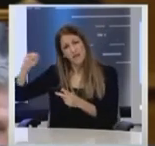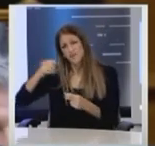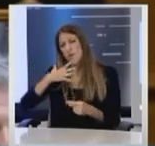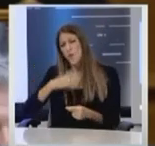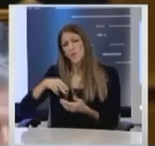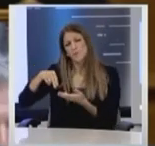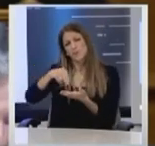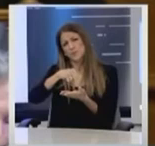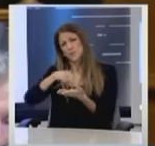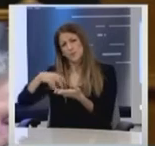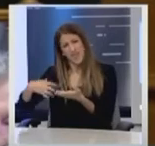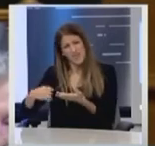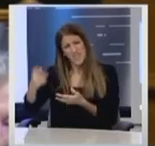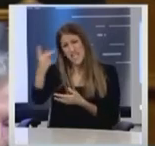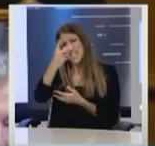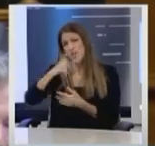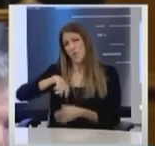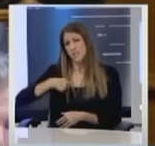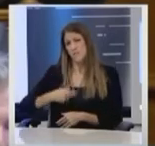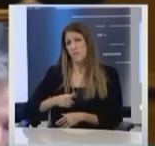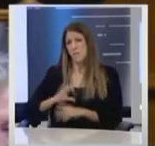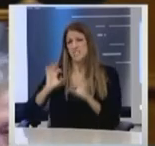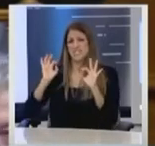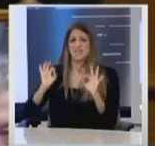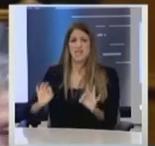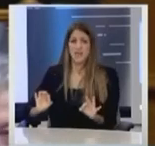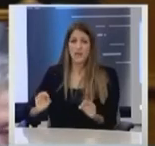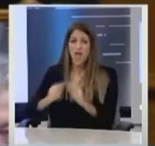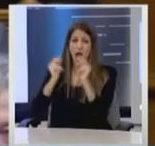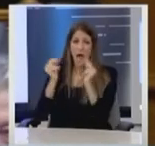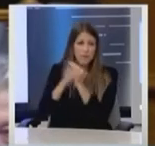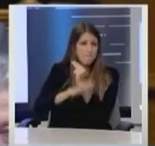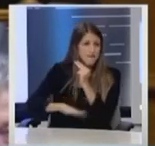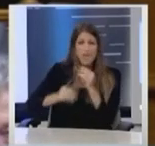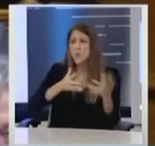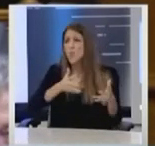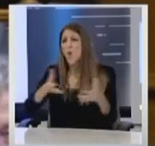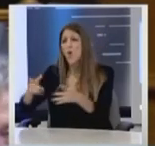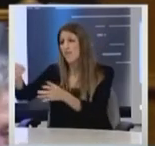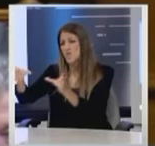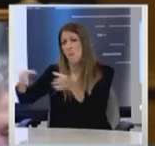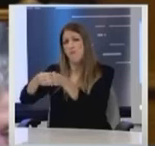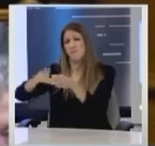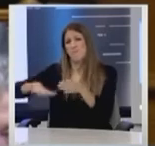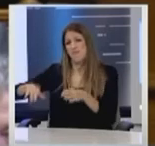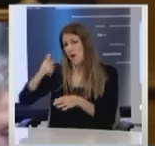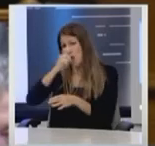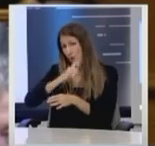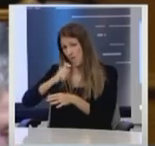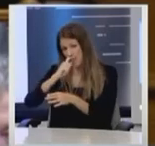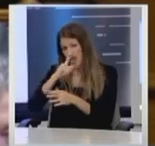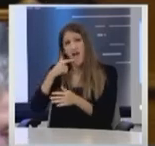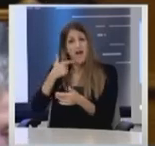στερεοτύπων, της κοινωνικής συμπεριφοράς, αυτό το οποίο θα έπρεπε πρωτίστως να βαραίνει στη συνείδησή